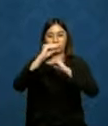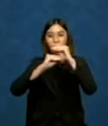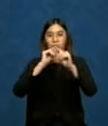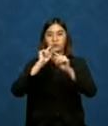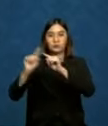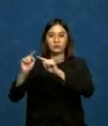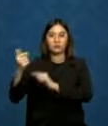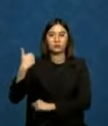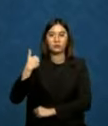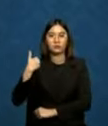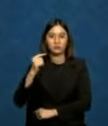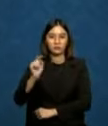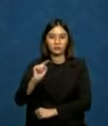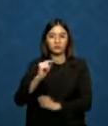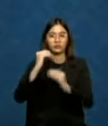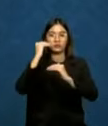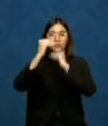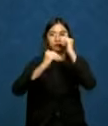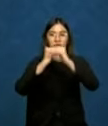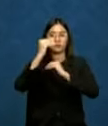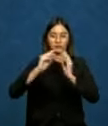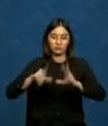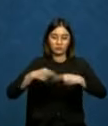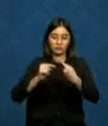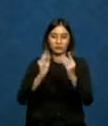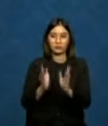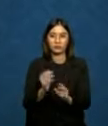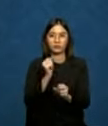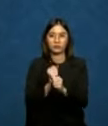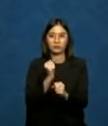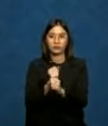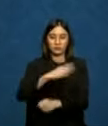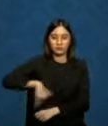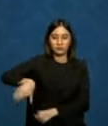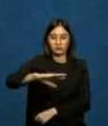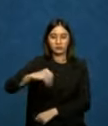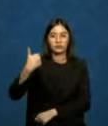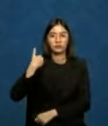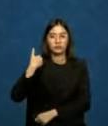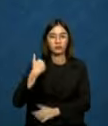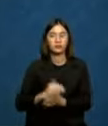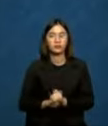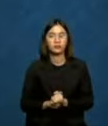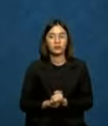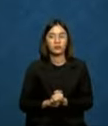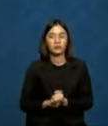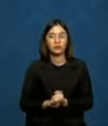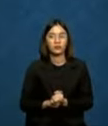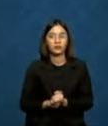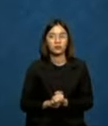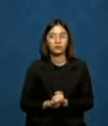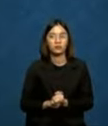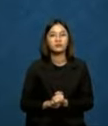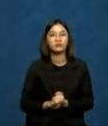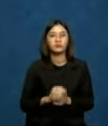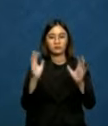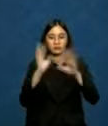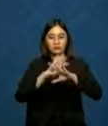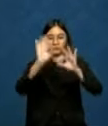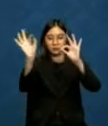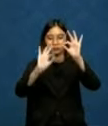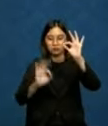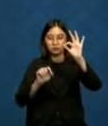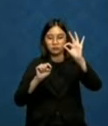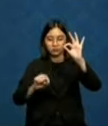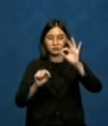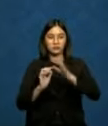ต่างๆที่เราจะต้องมีการพัฒนาให้กับเจ้าหน้าที่ของเราด้วยนะคะก็เลยมันก็เลยออกมาเป็นลักษณะเช่น